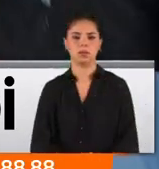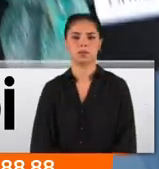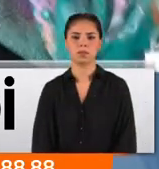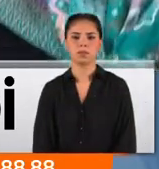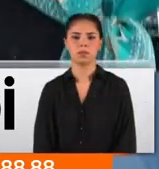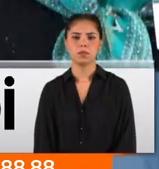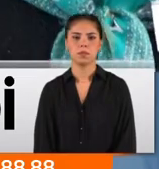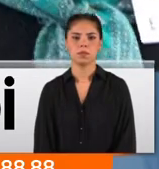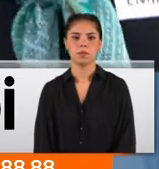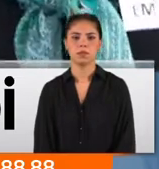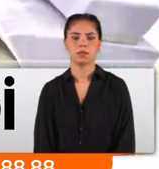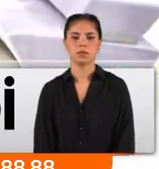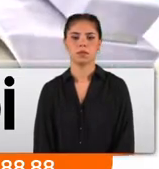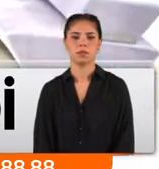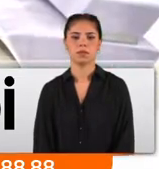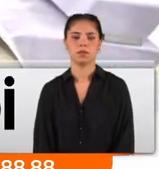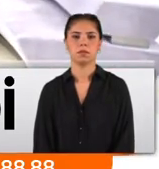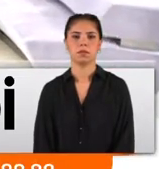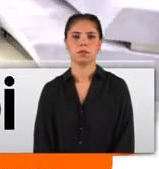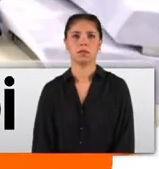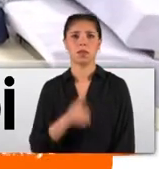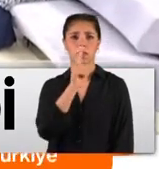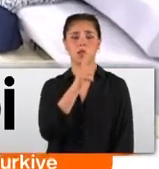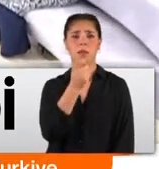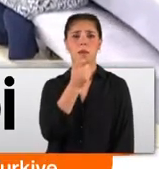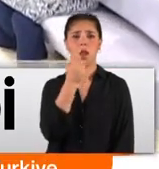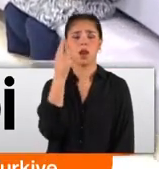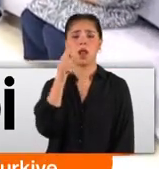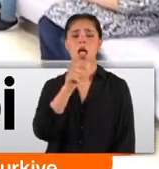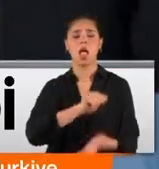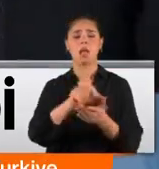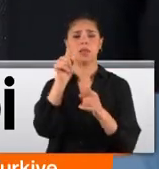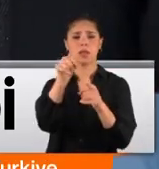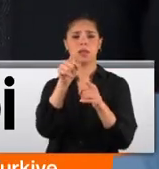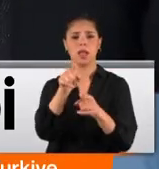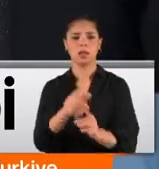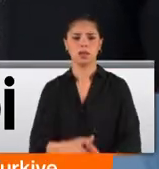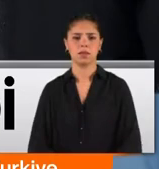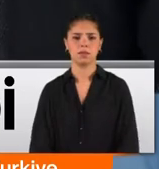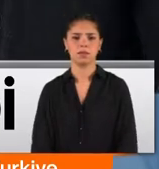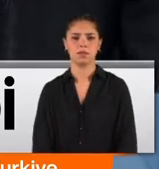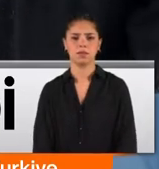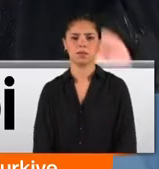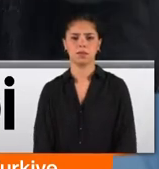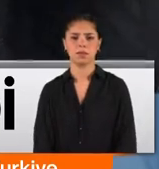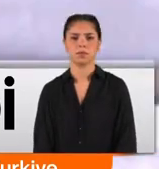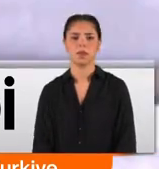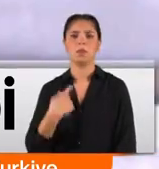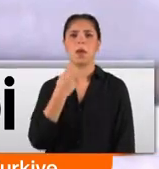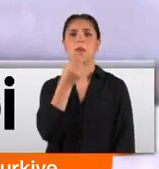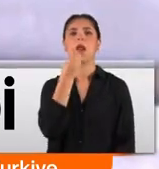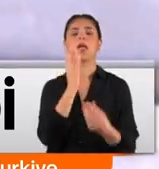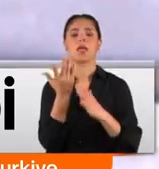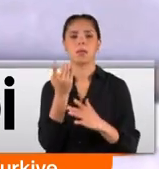bak bana. Sen var ya sen. Hepsi paralarım sende. Ben o parayı yemedim.